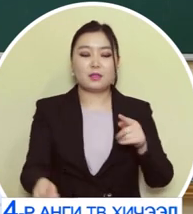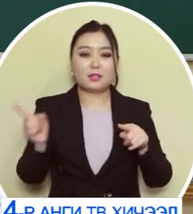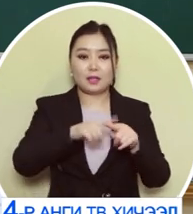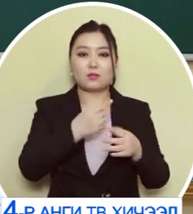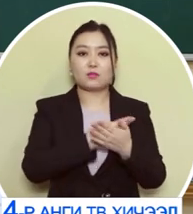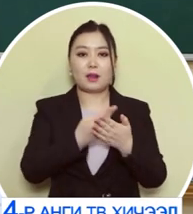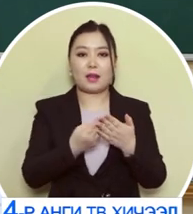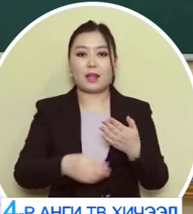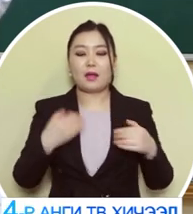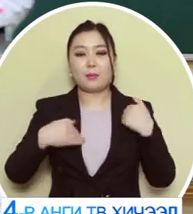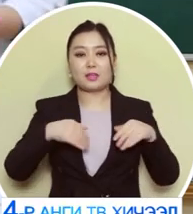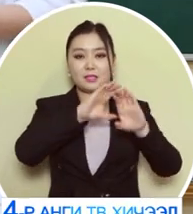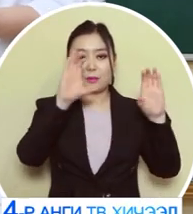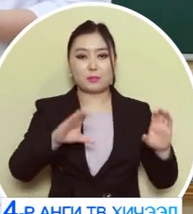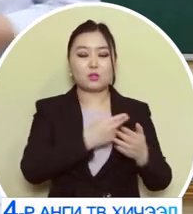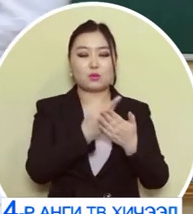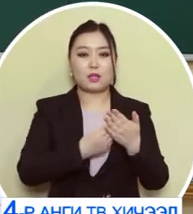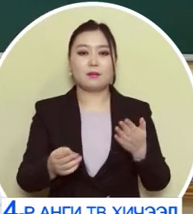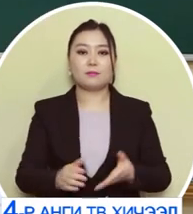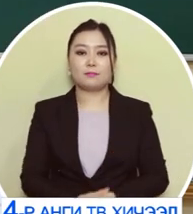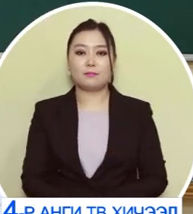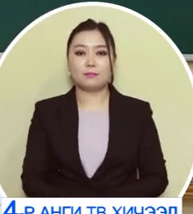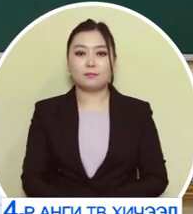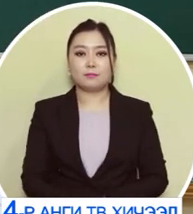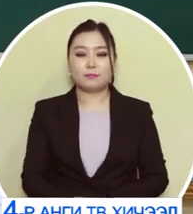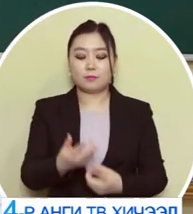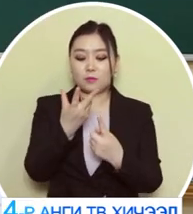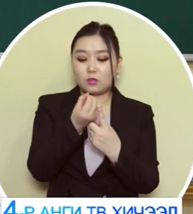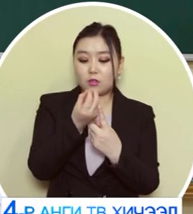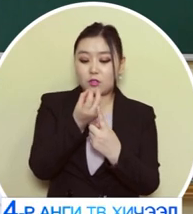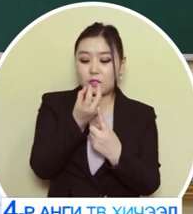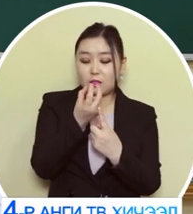Дәптерлеріңе сызыңдар. Мен тақтаға сызып көрсетейін.